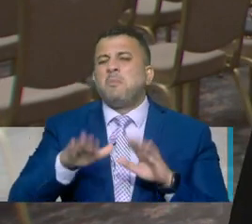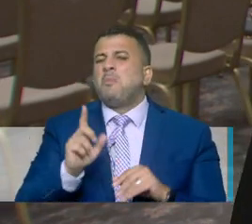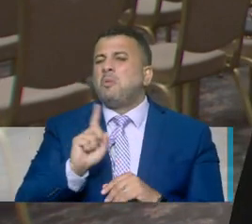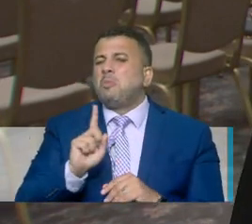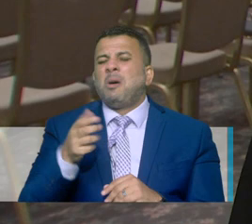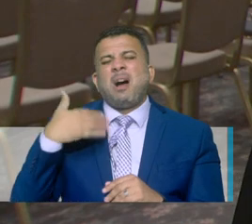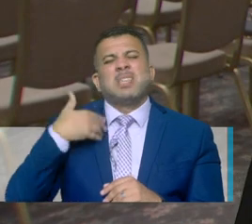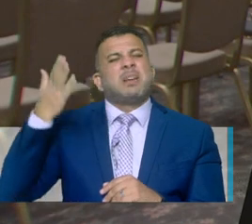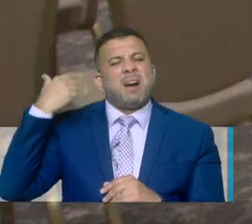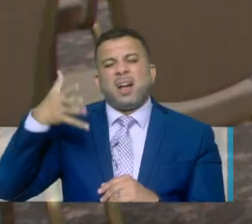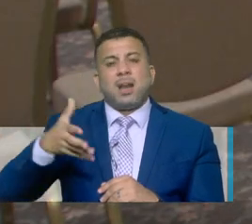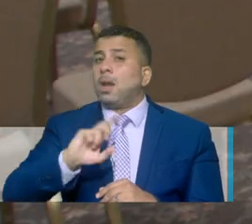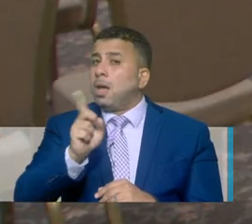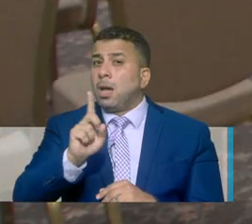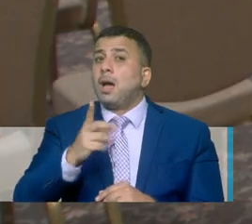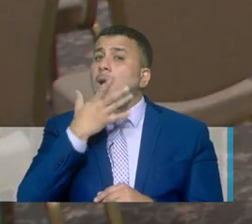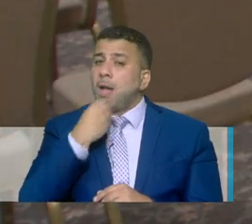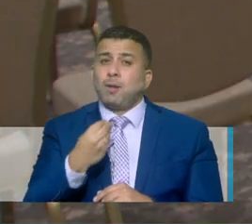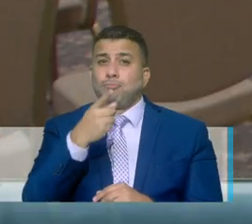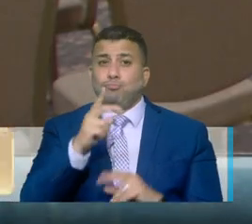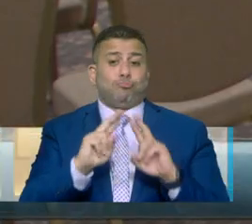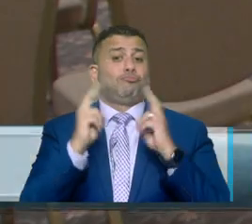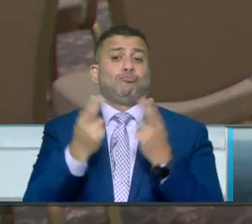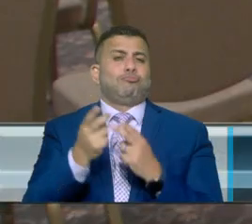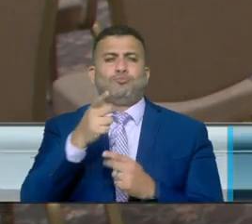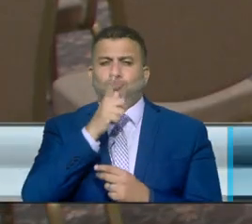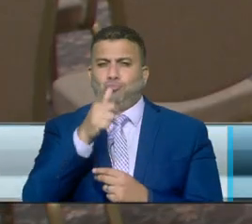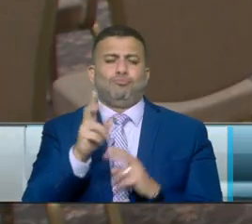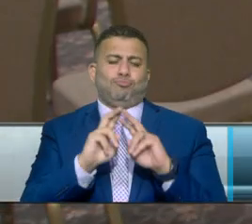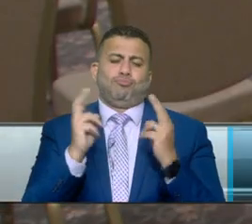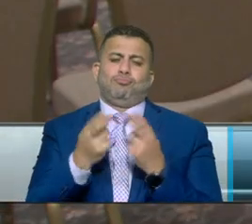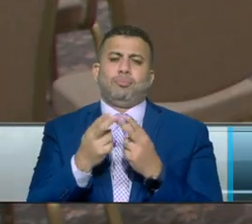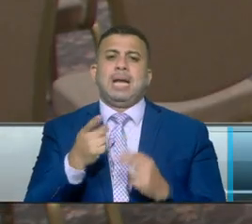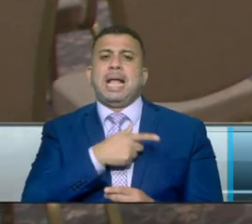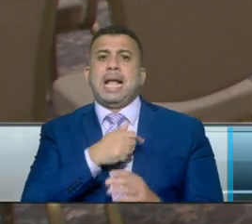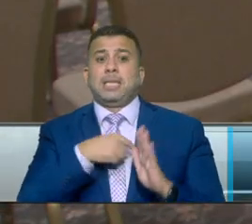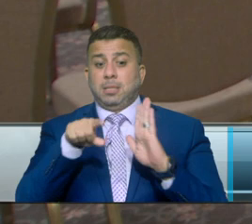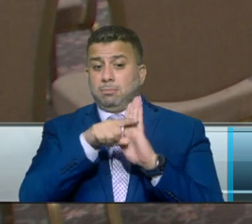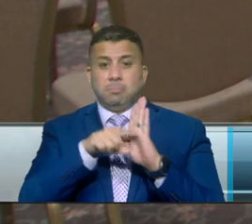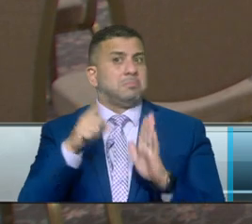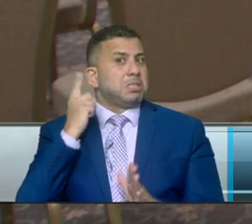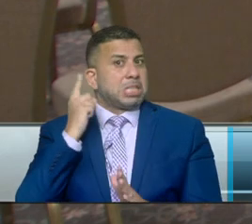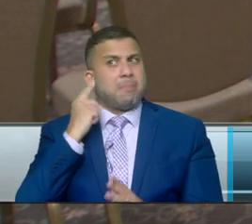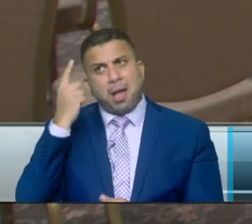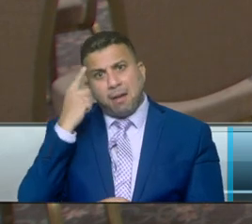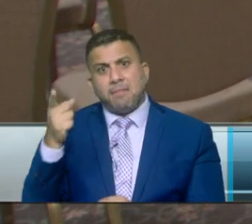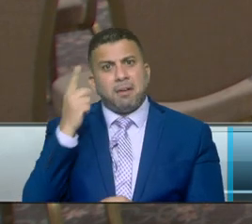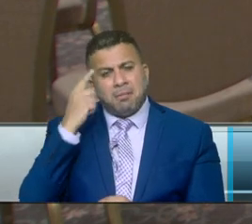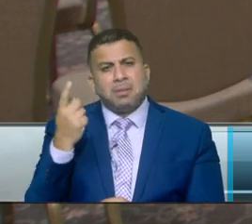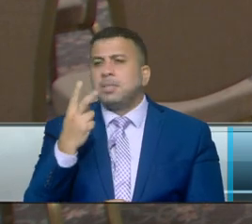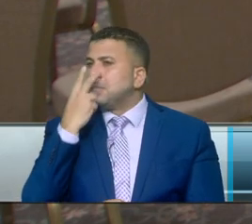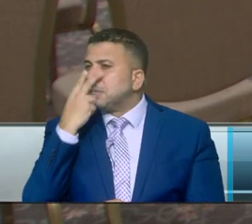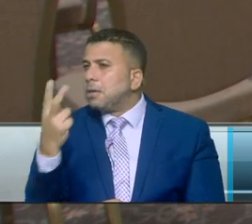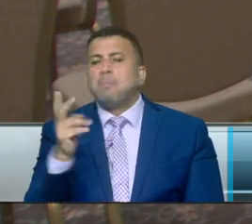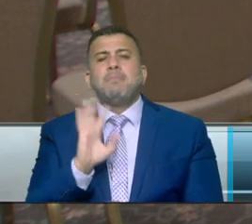موجودة أمامنا أن إحنا نكتب، بالعكس. حلو هذا الملتقى أن أيضاً في هناك أسماء مثلاً سمعنا عنهم لكن